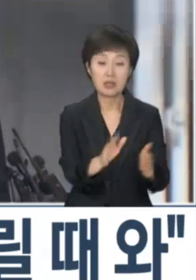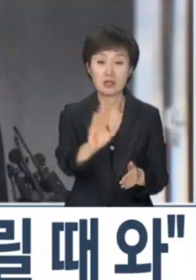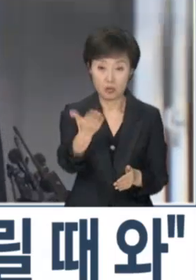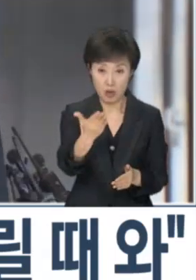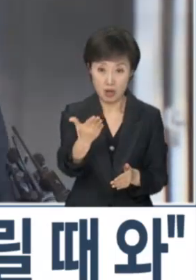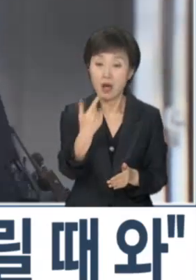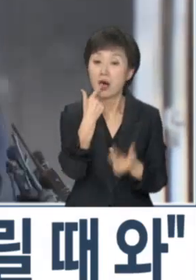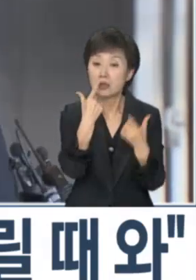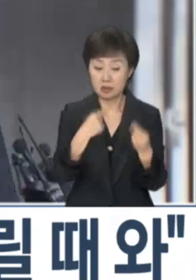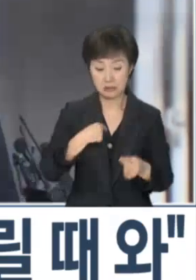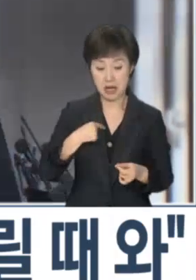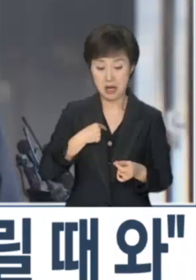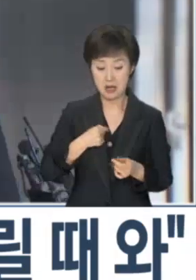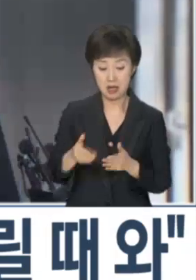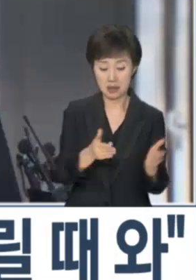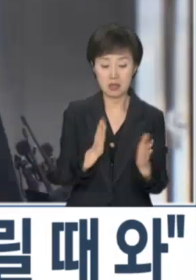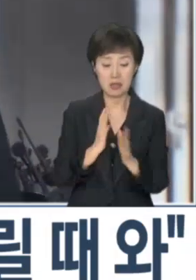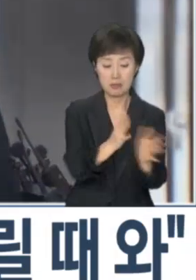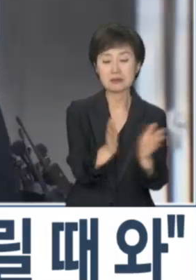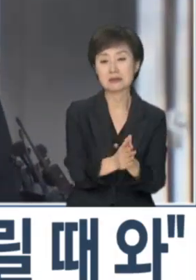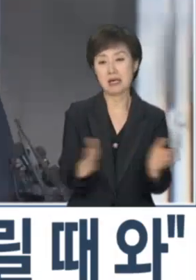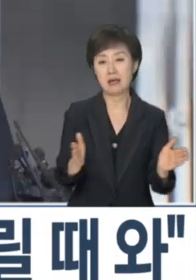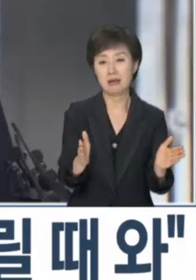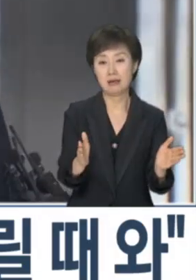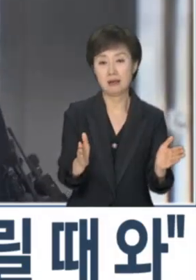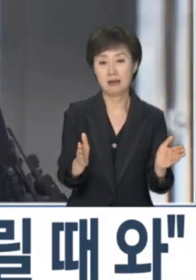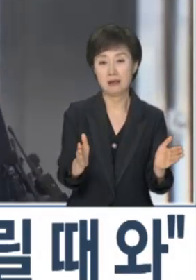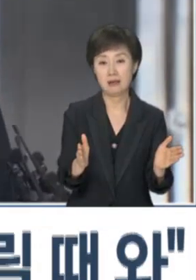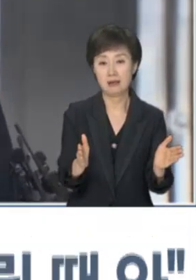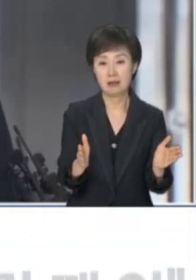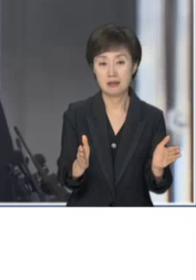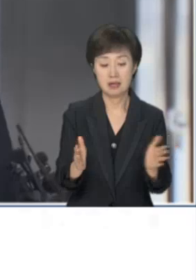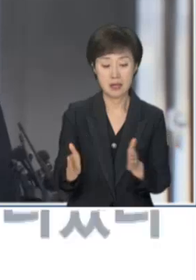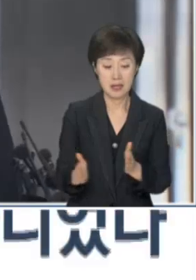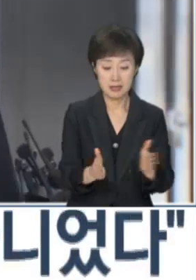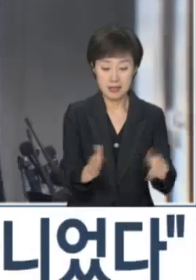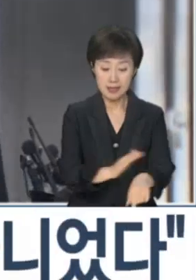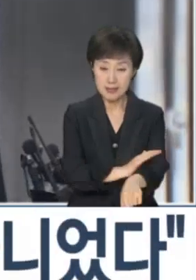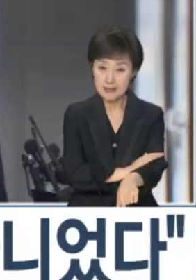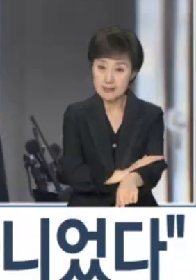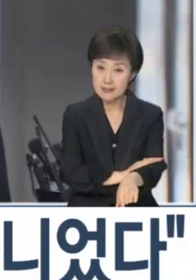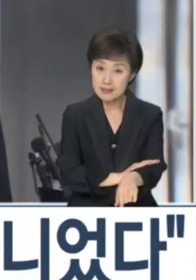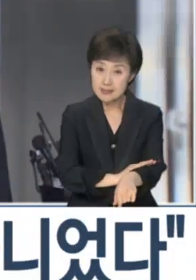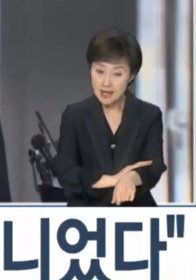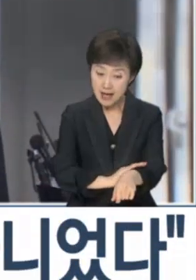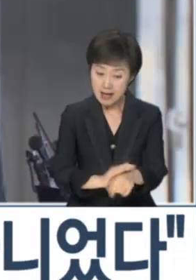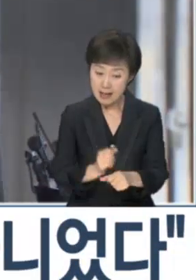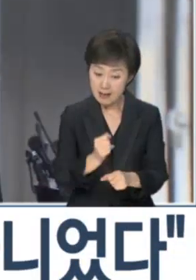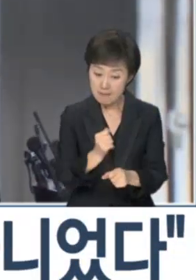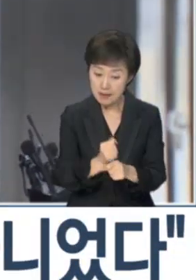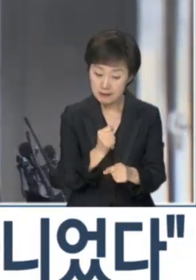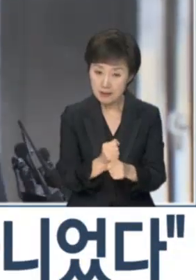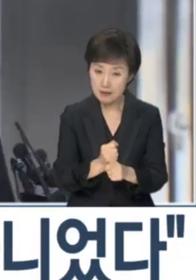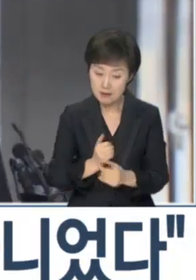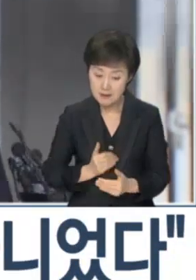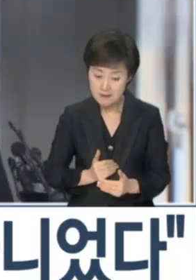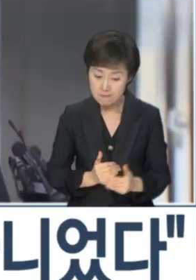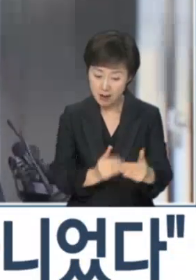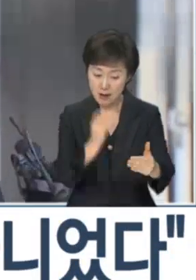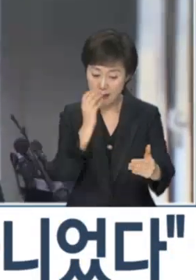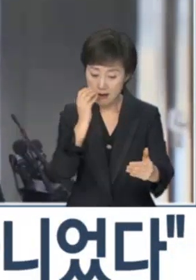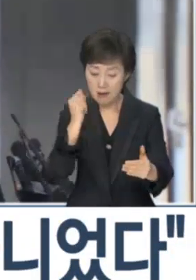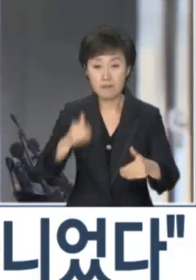있는데 여기에서 이 길을 훨씬 더 좋은 길로 바꿔야 되는 혁신과